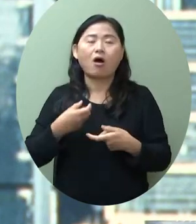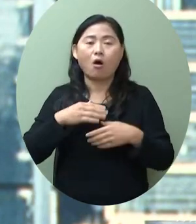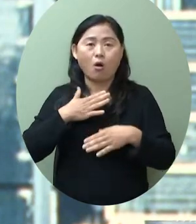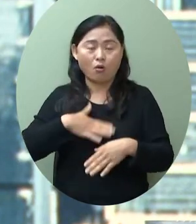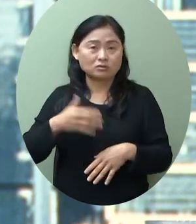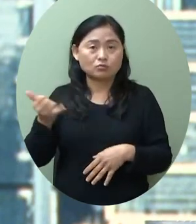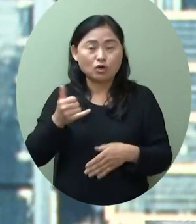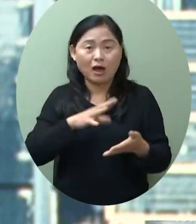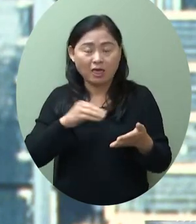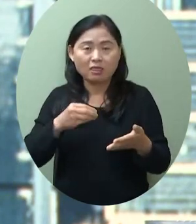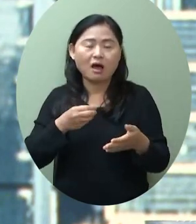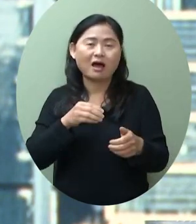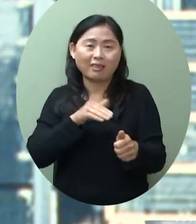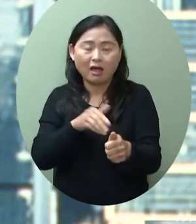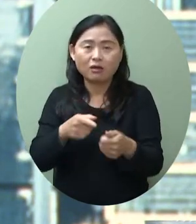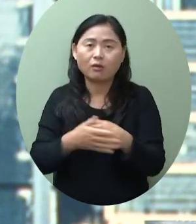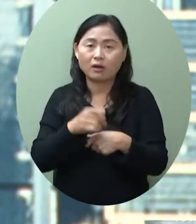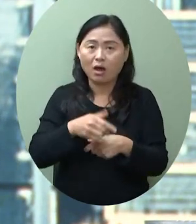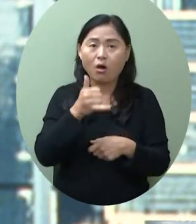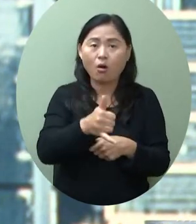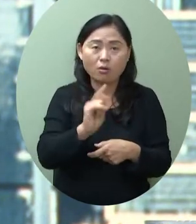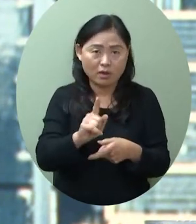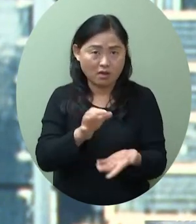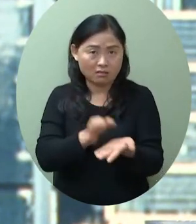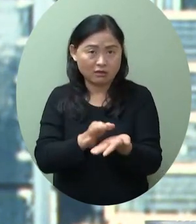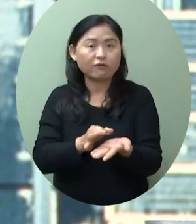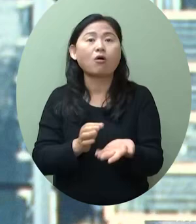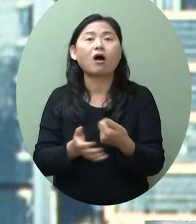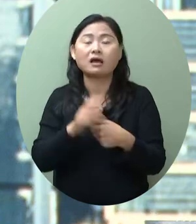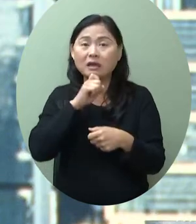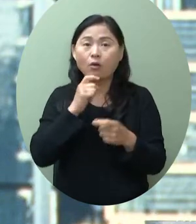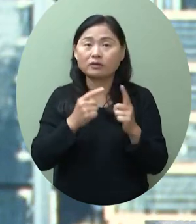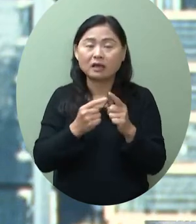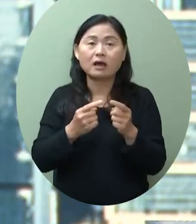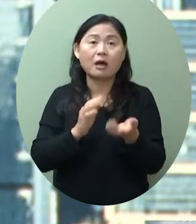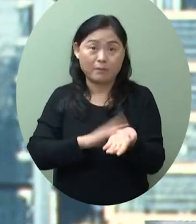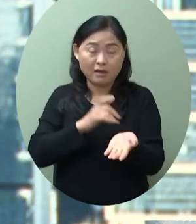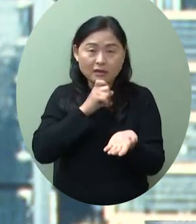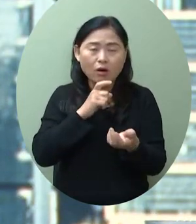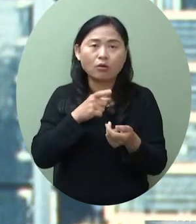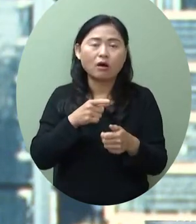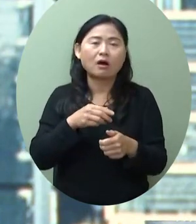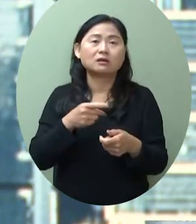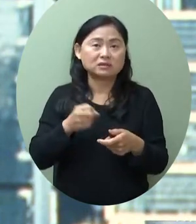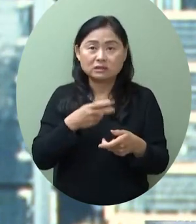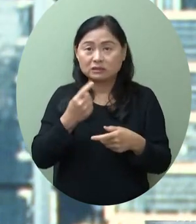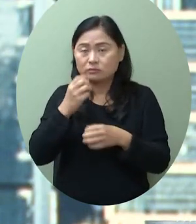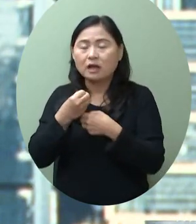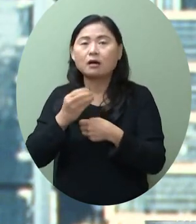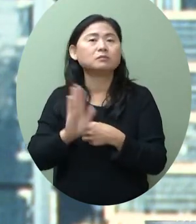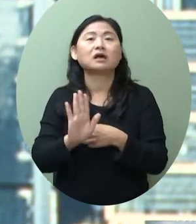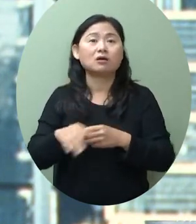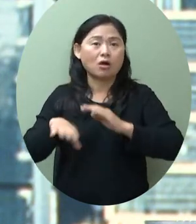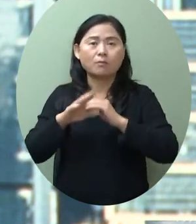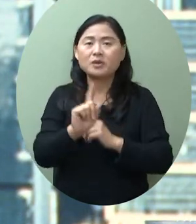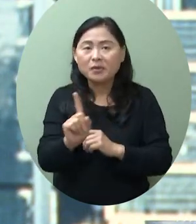經去過有人確診嘅地方，只要佢願意就可以免費獲得檢測。咁呢個就係一